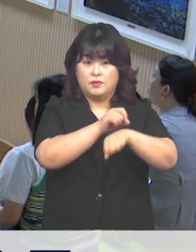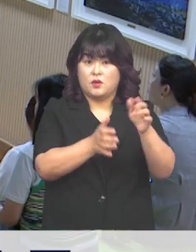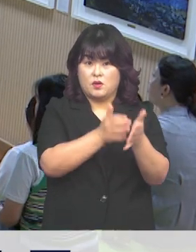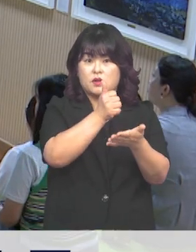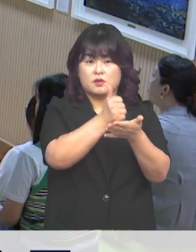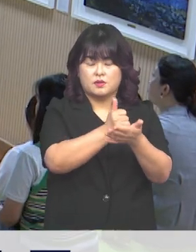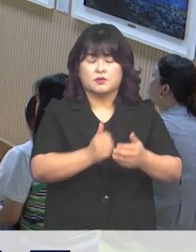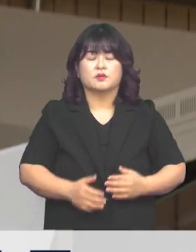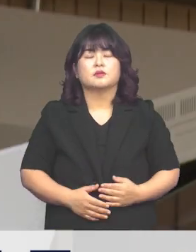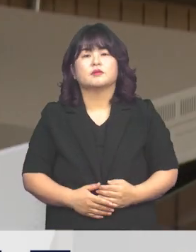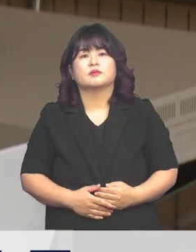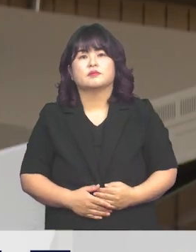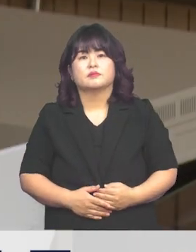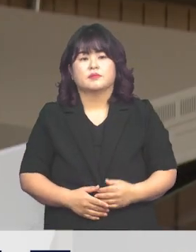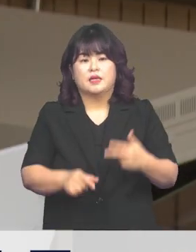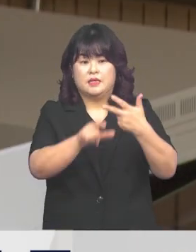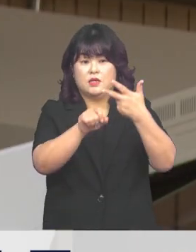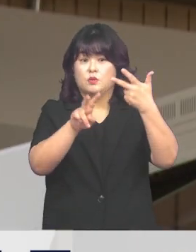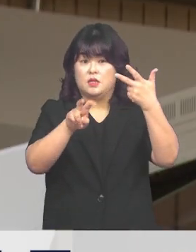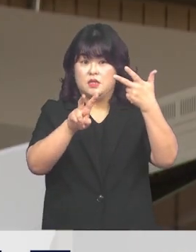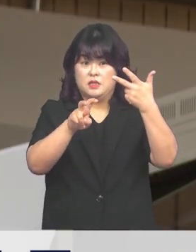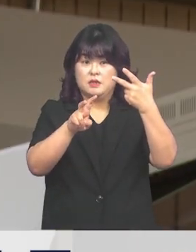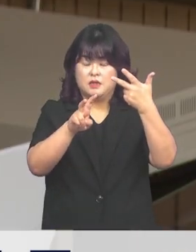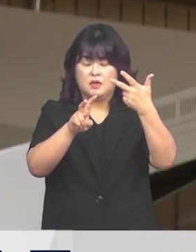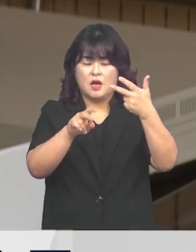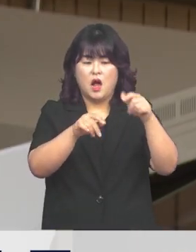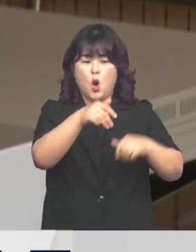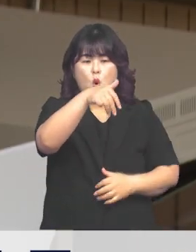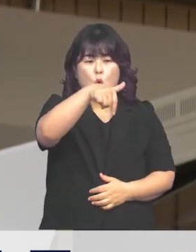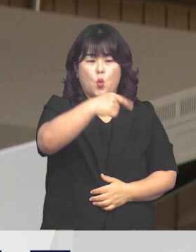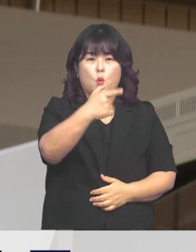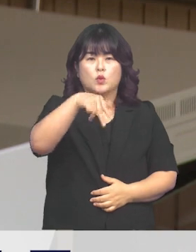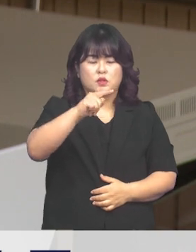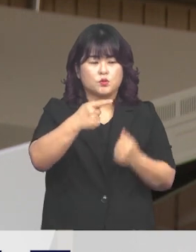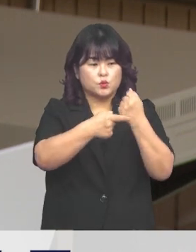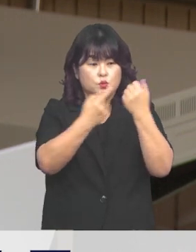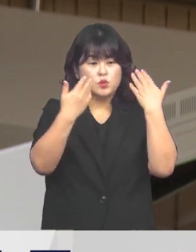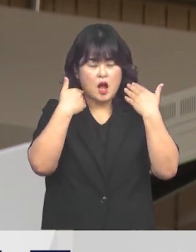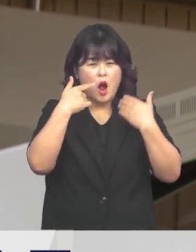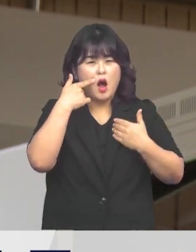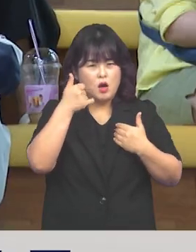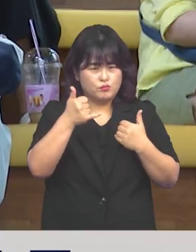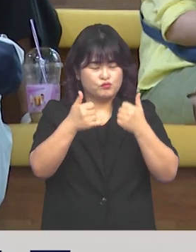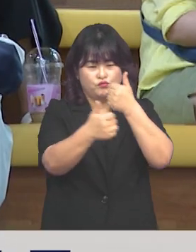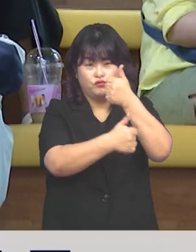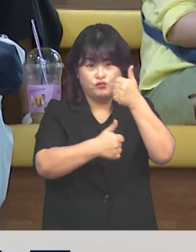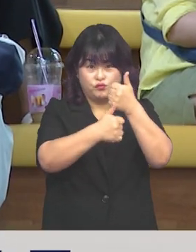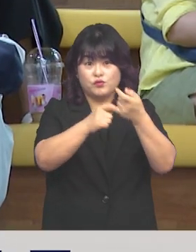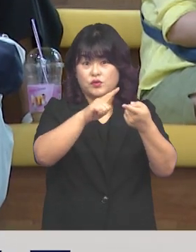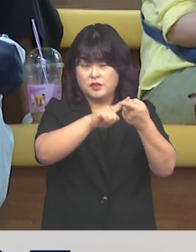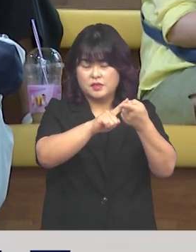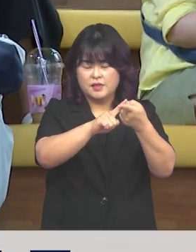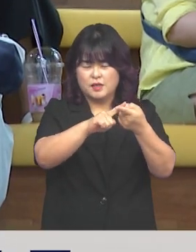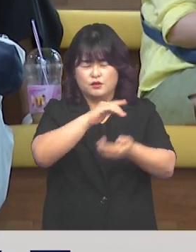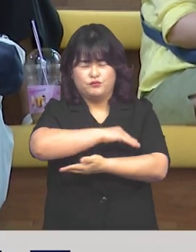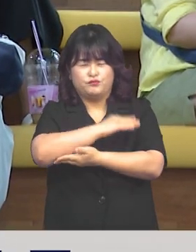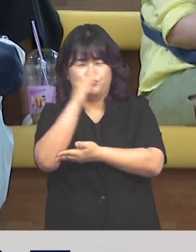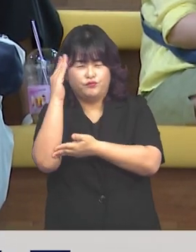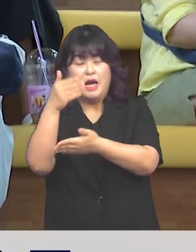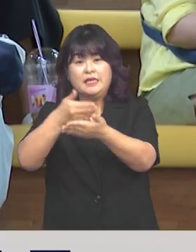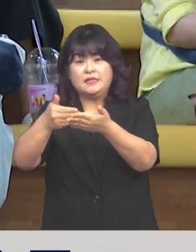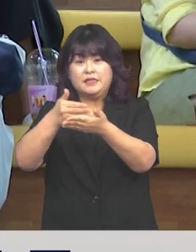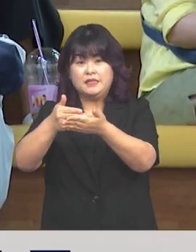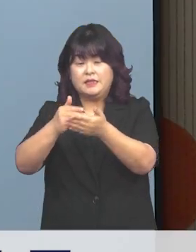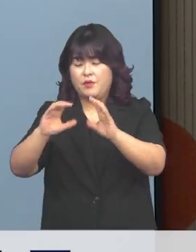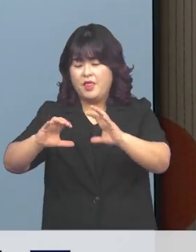이상일 용인특례시장은 지난 22일 처인구 고진초등학교 학부모회 위원들을 대상으로 스토리가 있는 그림의